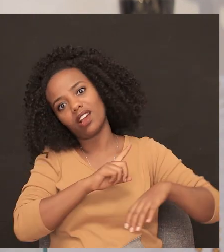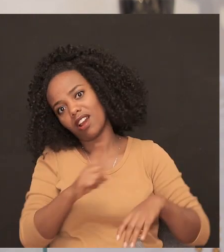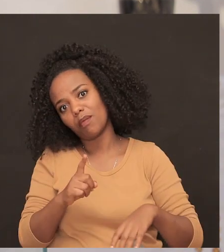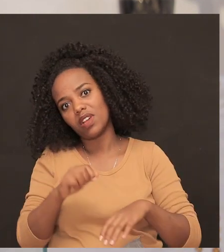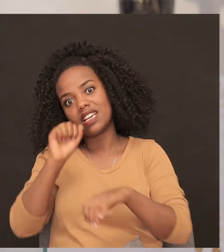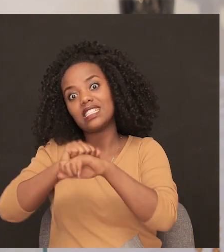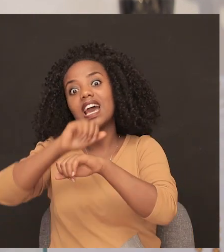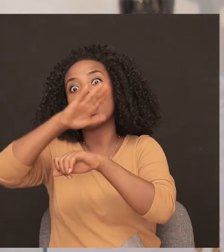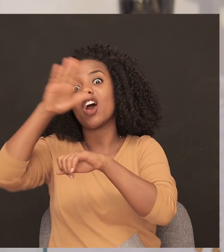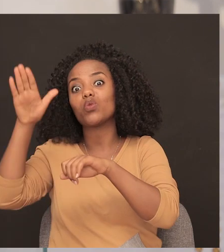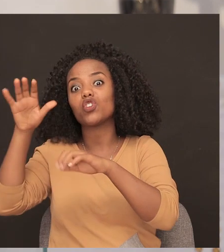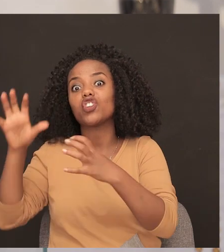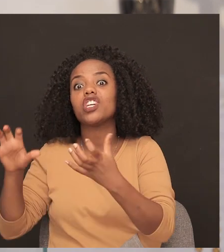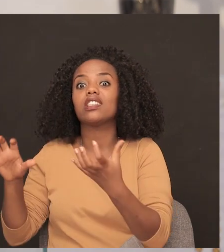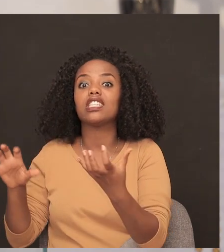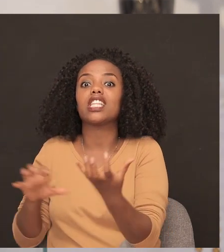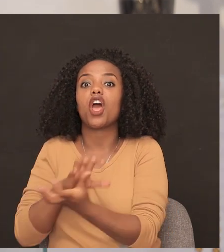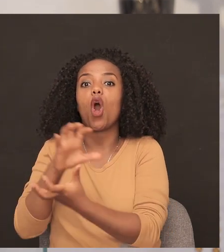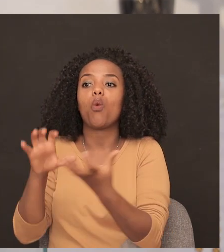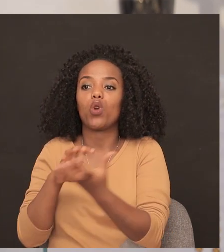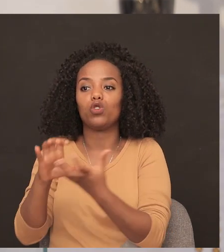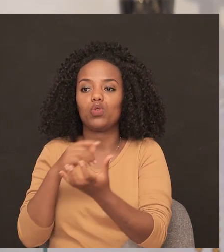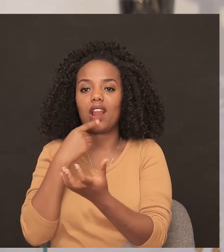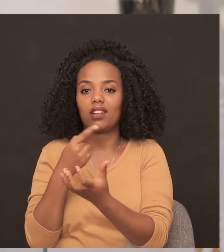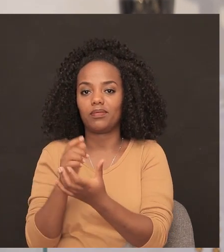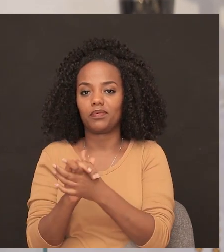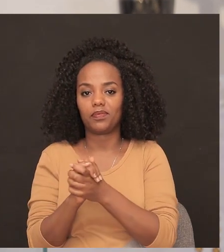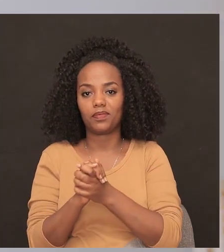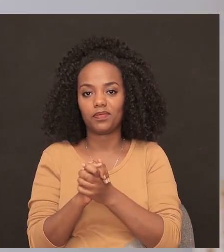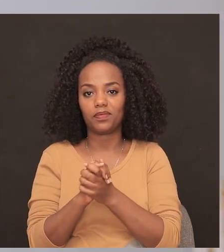ይልቁንም ተራሮች ምን አሉ ይላል? ተናወጡ።